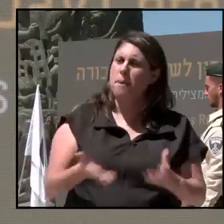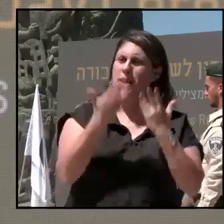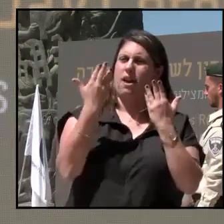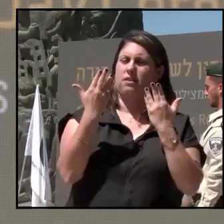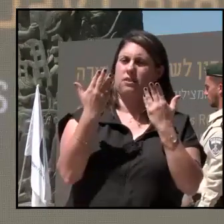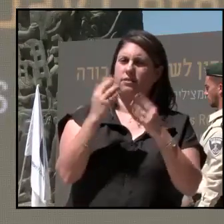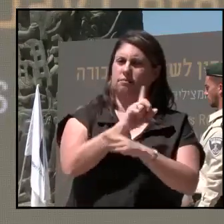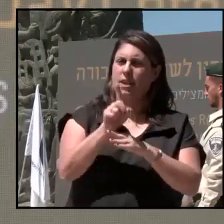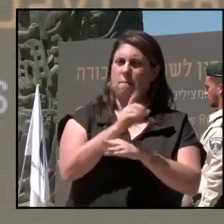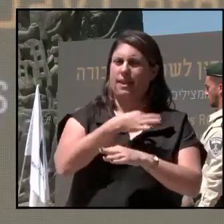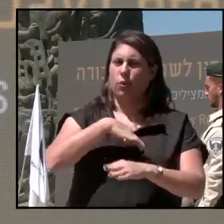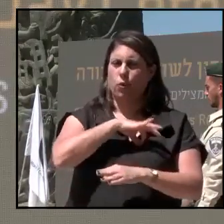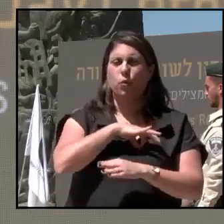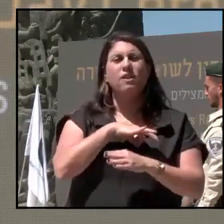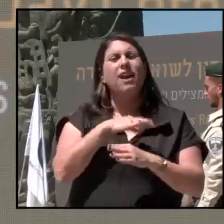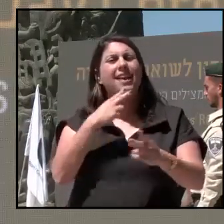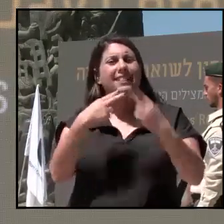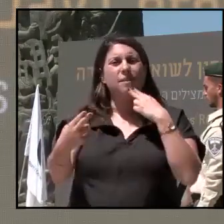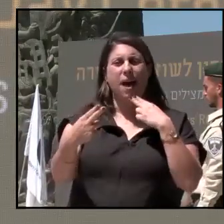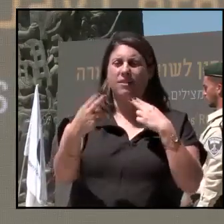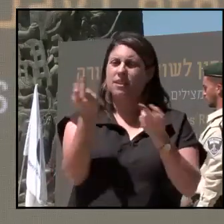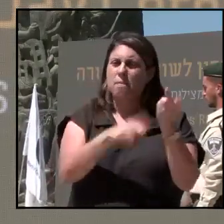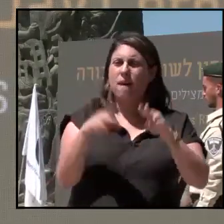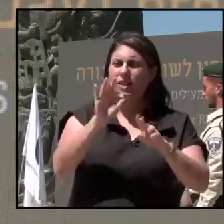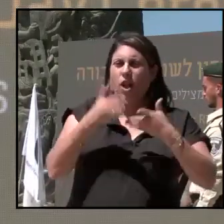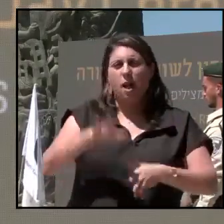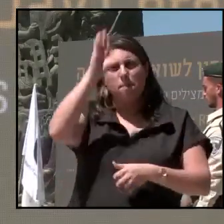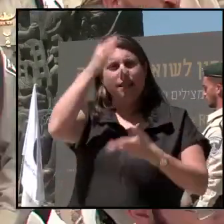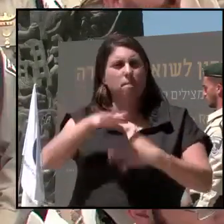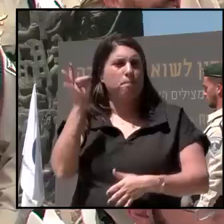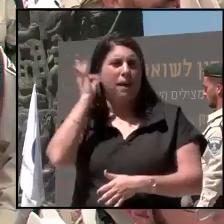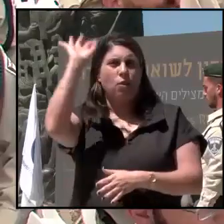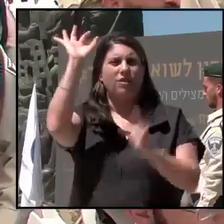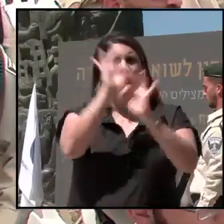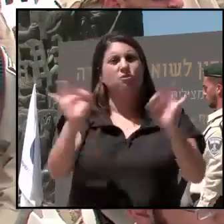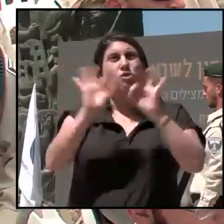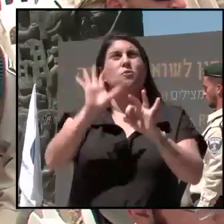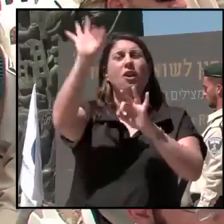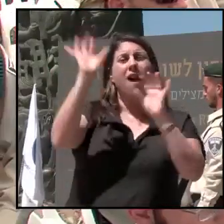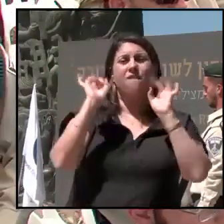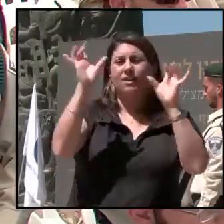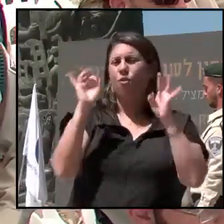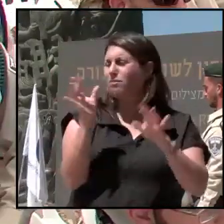לעינינו את נקמת דם בניך ובנותיך הקדושים והטהורים